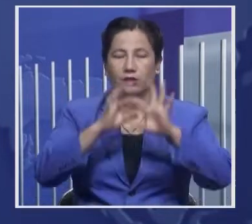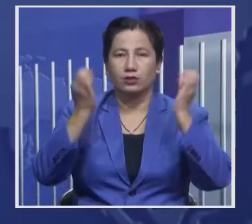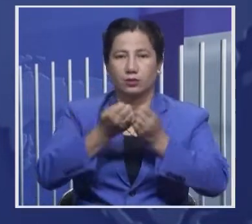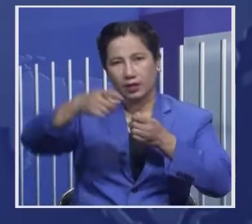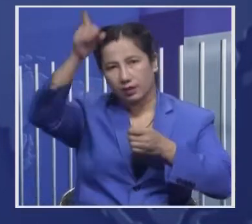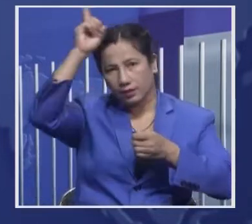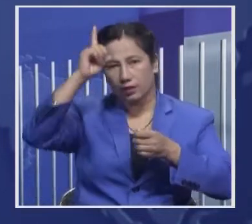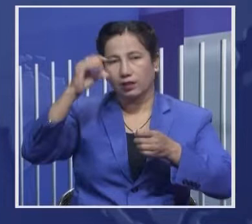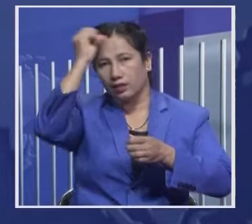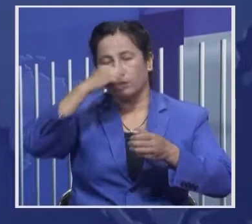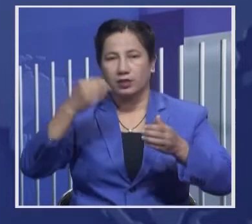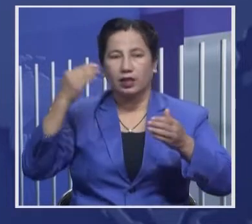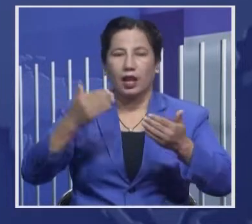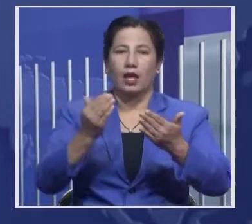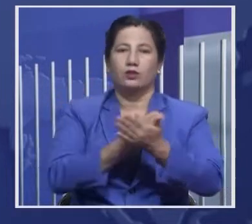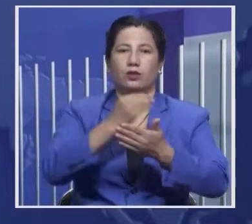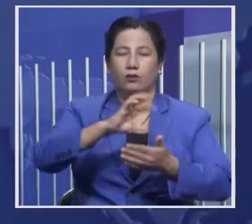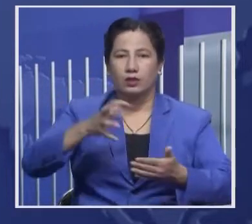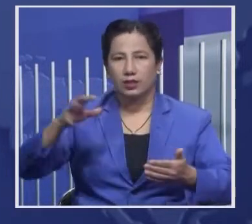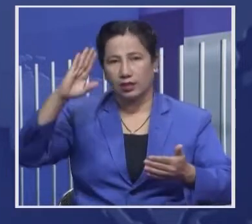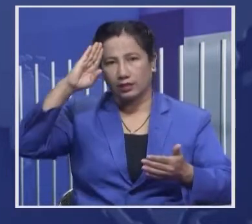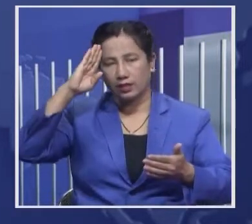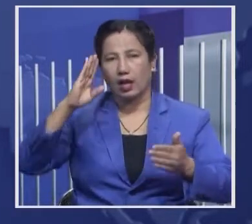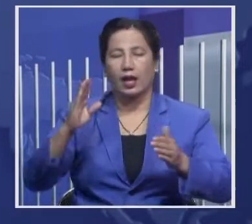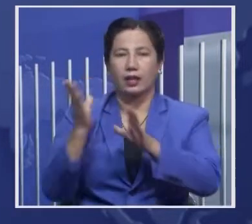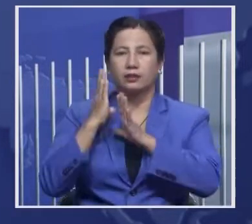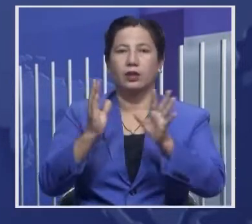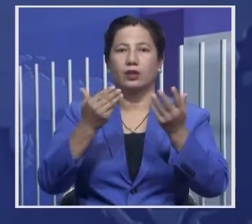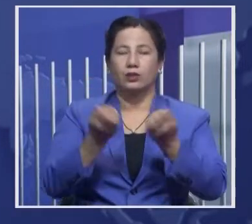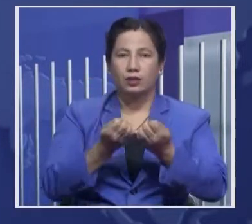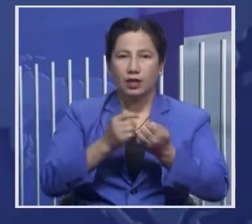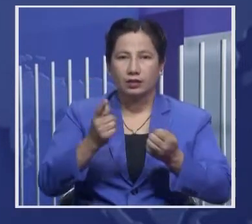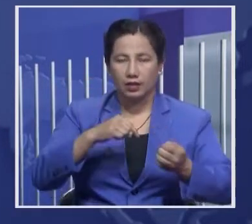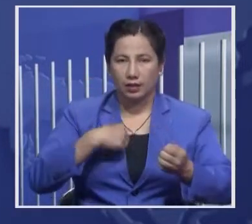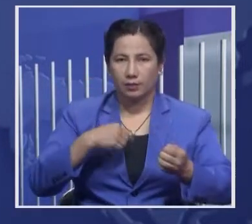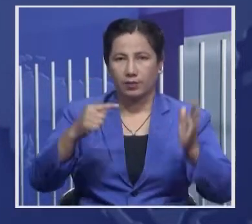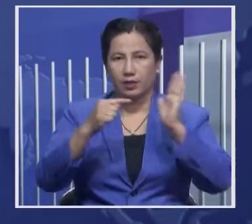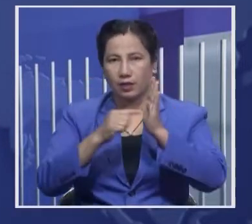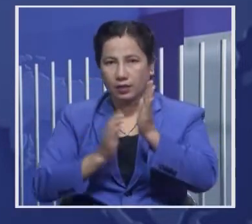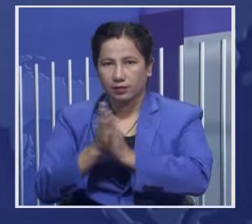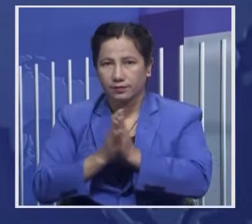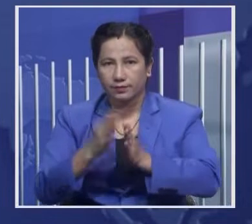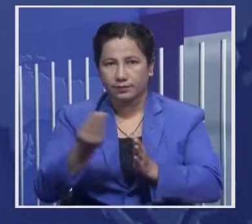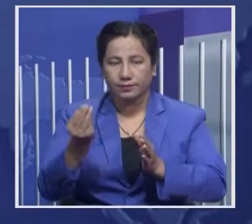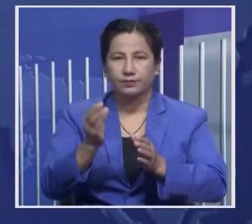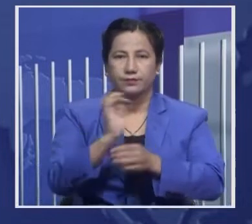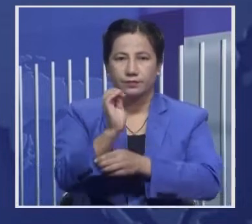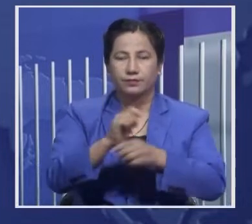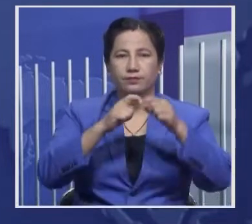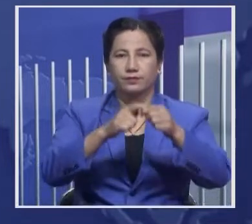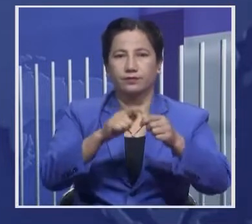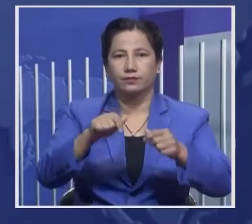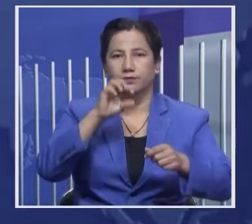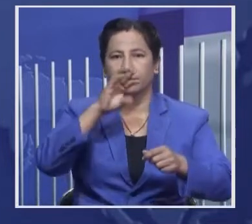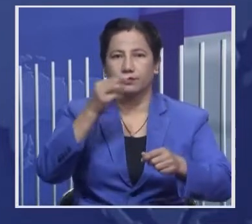सांस्कृतिक पहिचानलाई संरक्षण गर्न स्थानीय सरकारले भूमिका कस्तो खेल्नु पर्ला भनेर आज हामीले कञ्चनपुरका केही नागरिकलाई सोधेका छौँ। हेरौँ